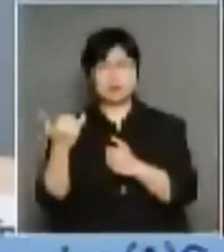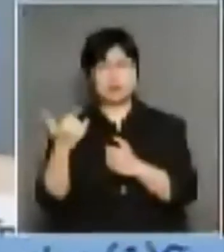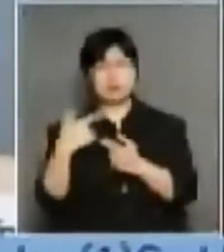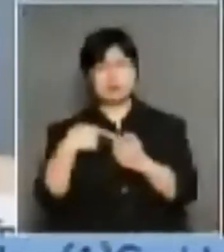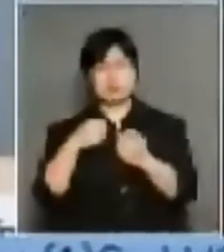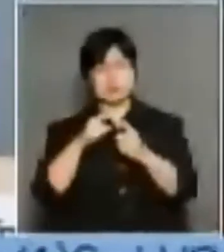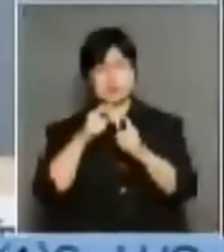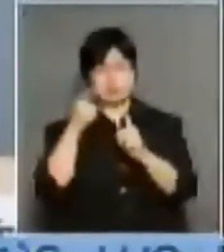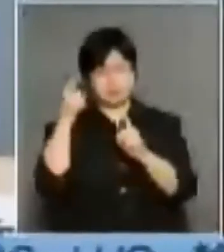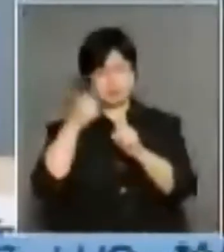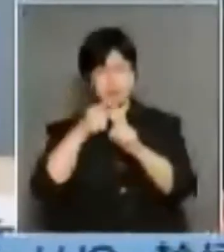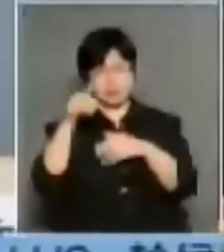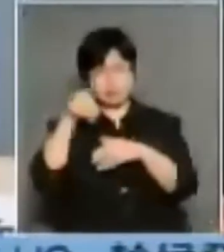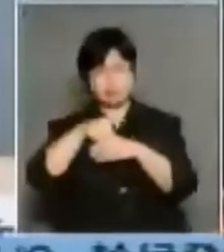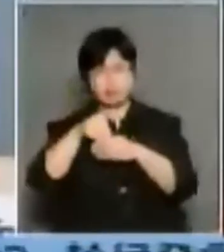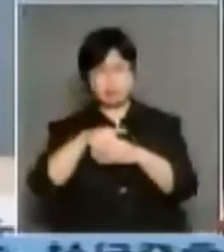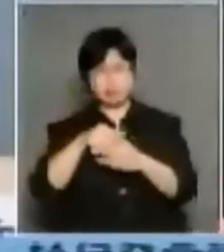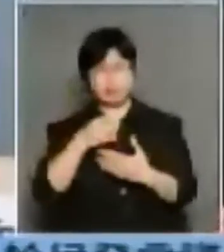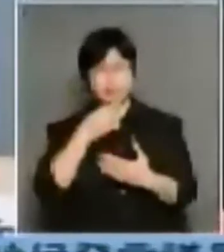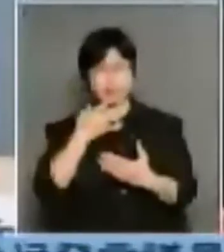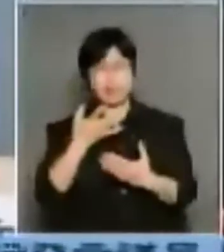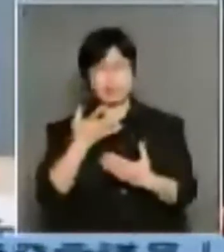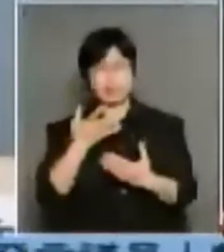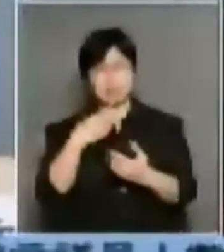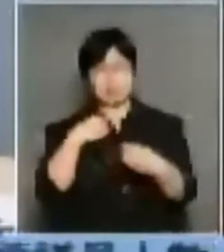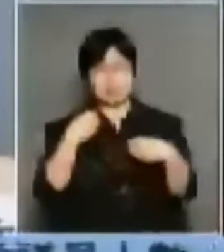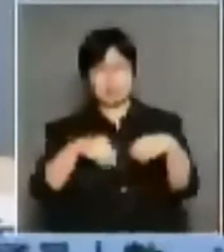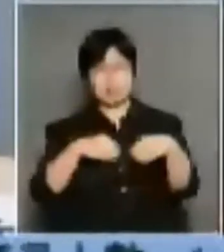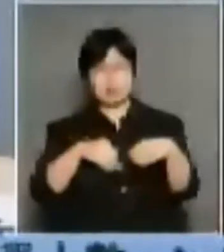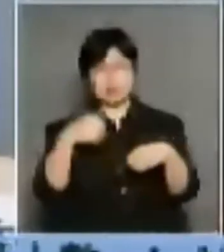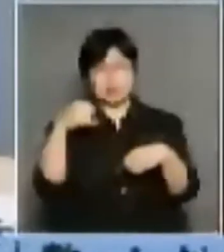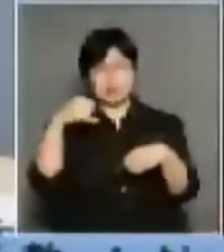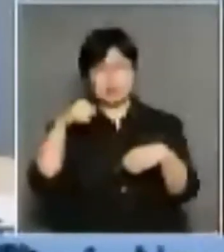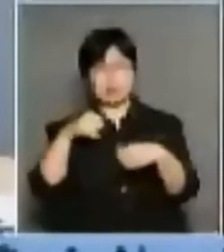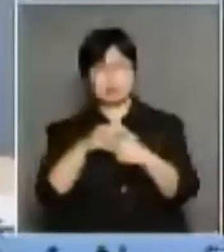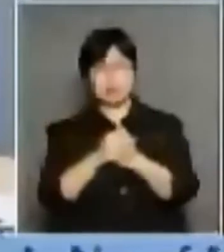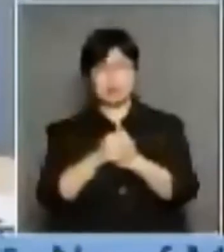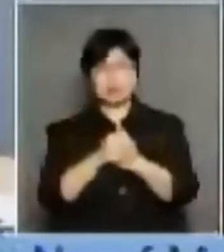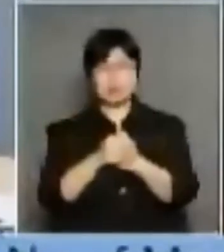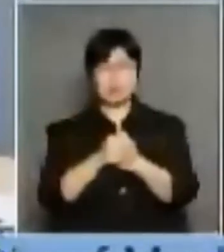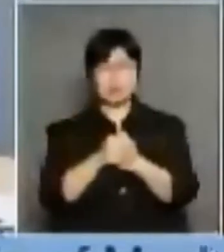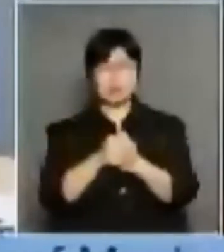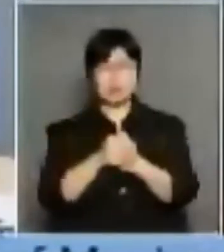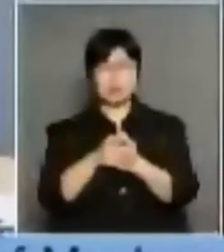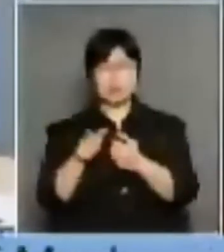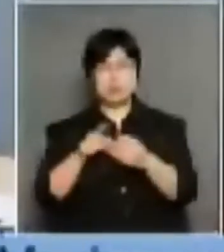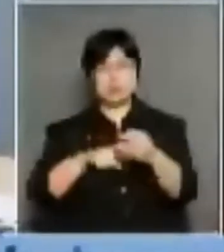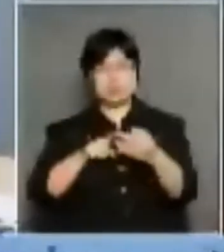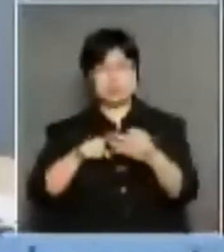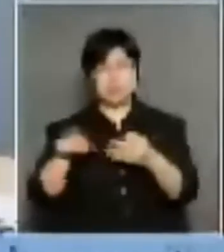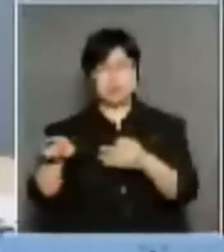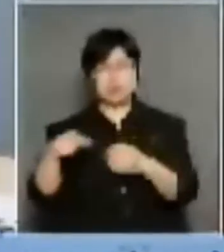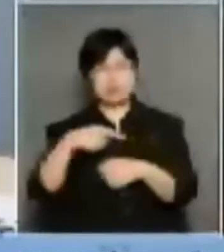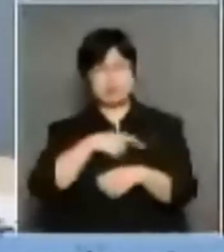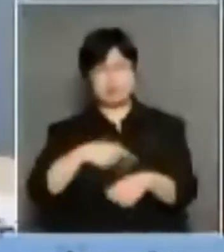己的目的去投票，我不可以教他怎樣做人的嘛。所以王國興議員呢